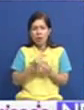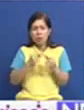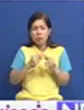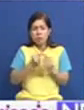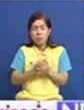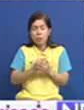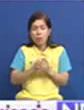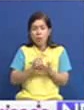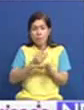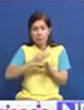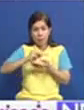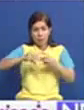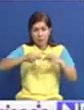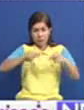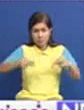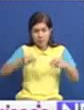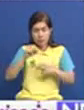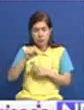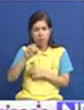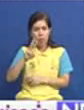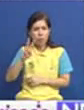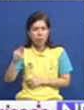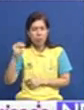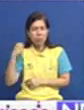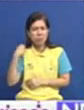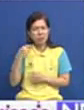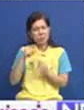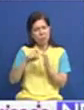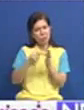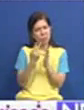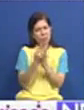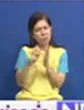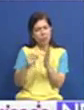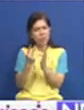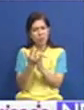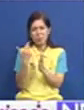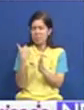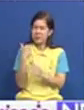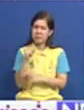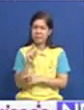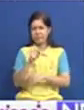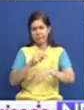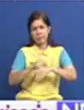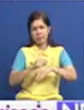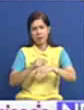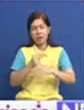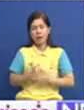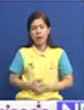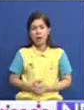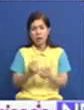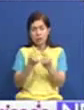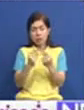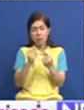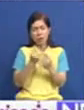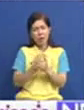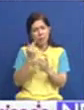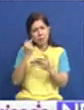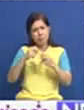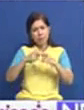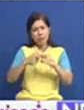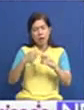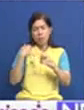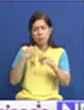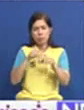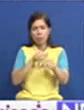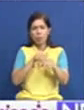างรถอ่ะบางที 2-3 ชั่วโมงมันต้องเผื่อเวลาแล้วบางทีแบบว่าคือจริงๆแล้วมันไปเร็วนะแต่แบบรถมันเ